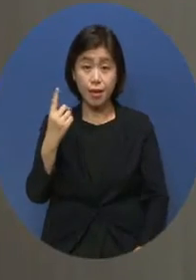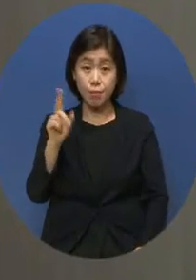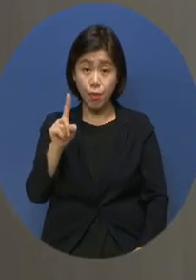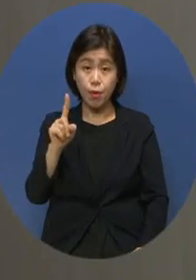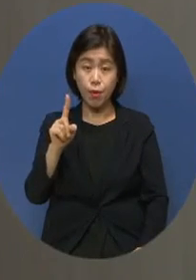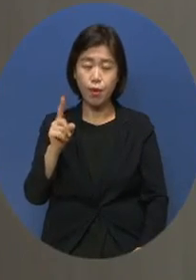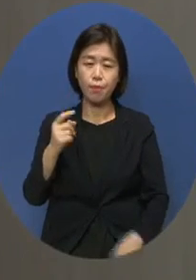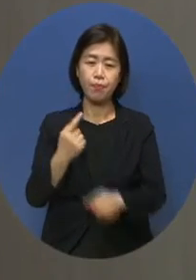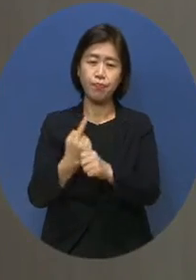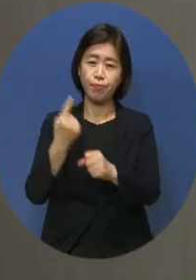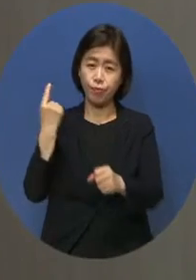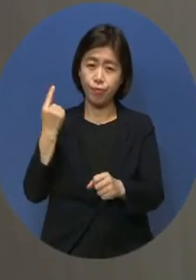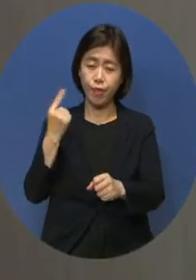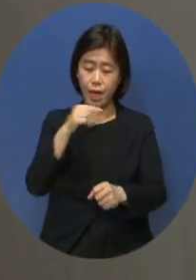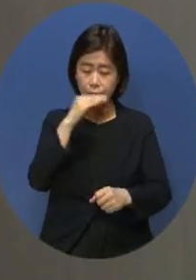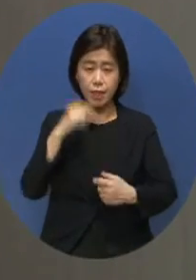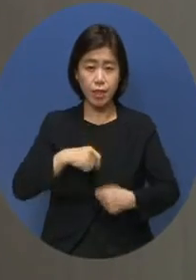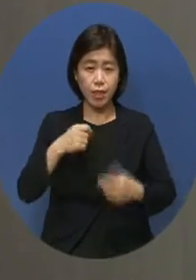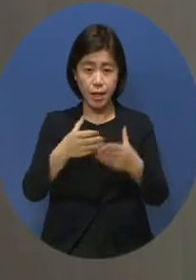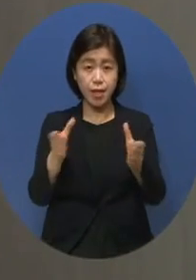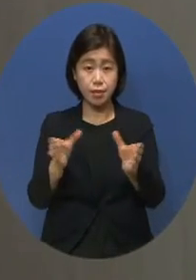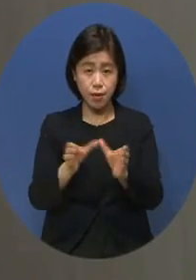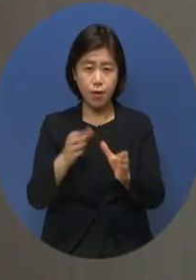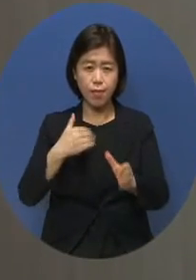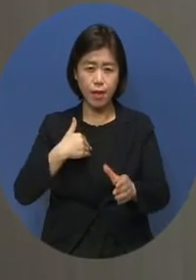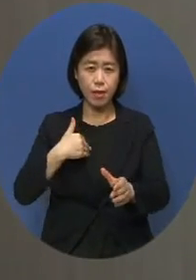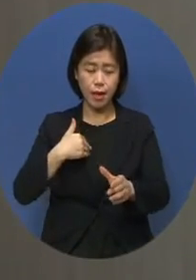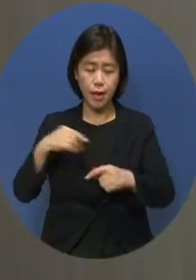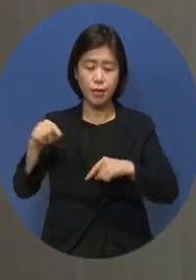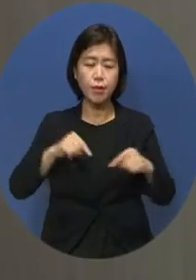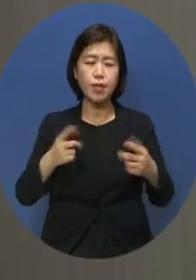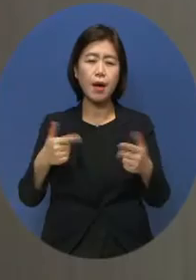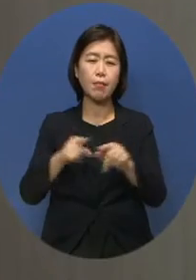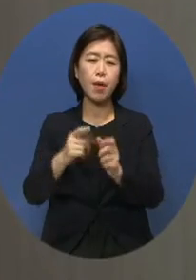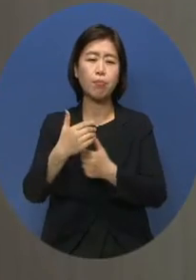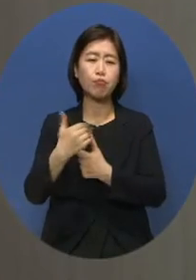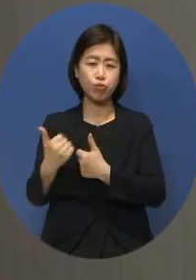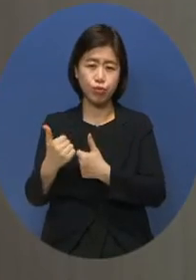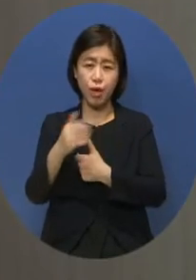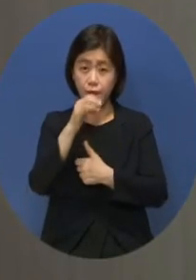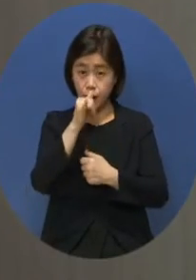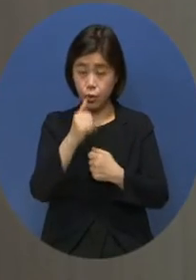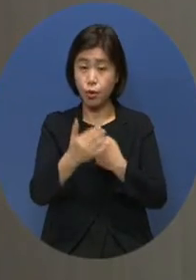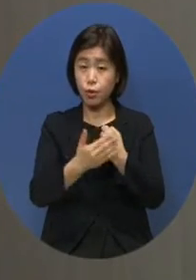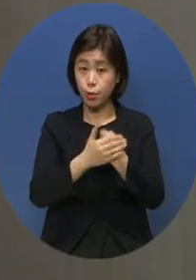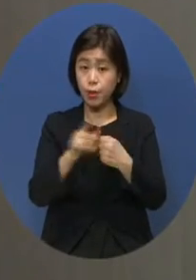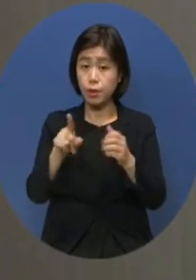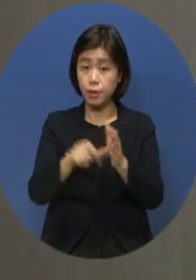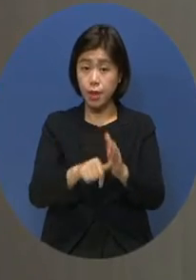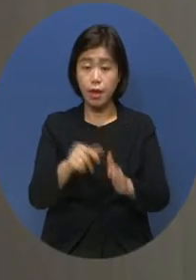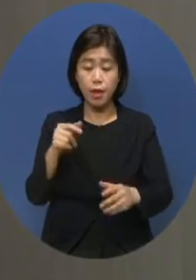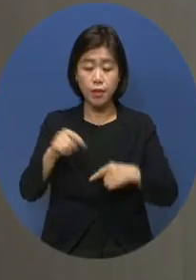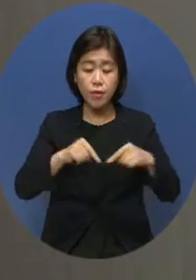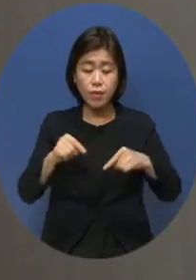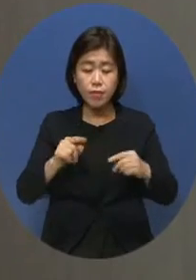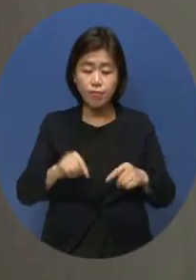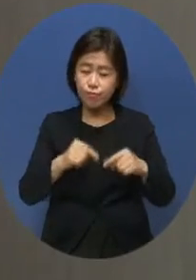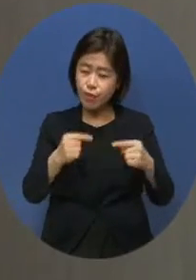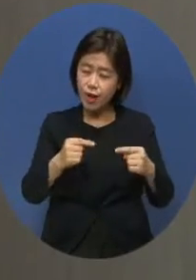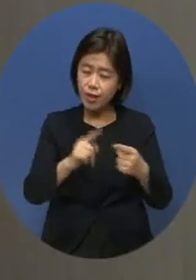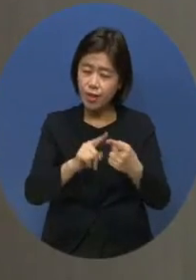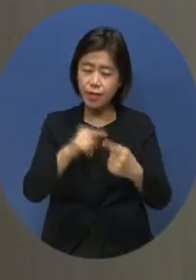국회의원 선거 당시에 저에게 입당 권유, 정치 권유를 이제 하시는 걸 통해서 좀 생각을 해볼 수 있게 됐고 사실